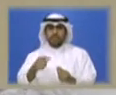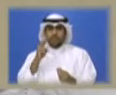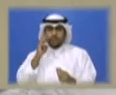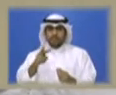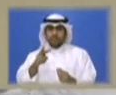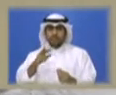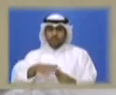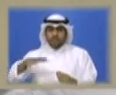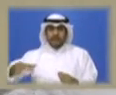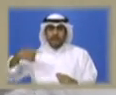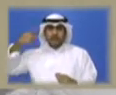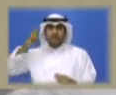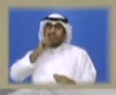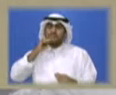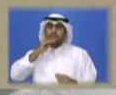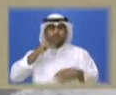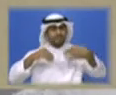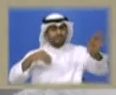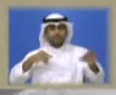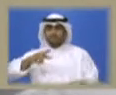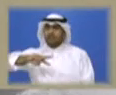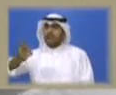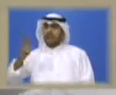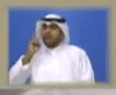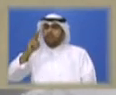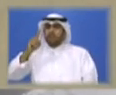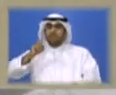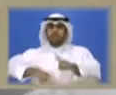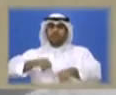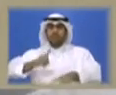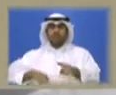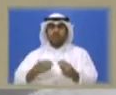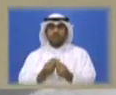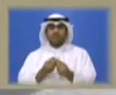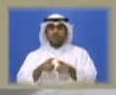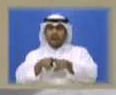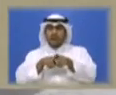إلى الغير أو اللجوء إلى الأشياء الثانية اللي ممكن تساعد، فبالتالي يصير